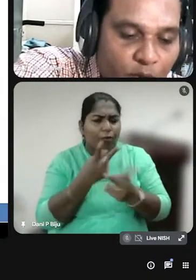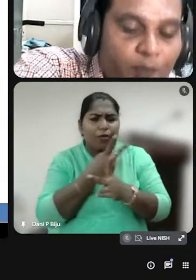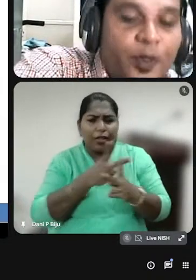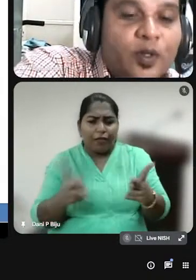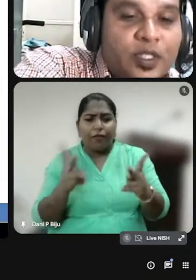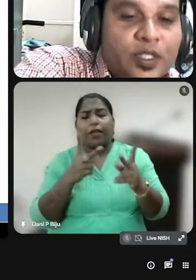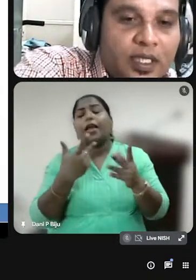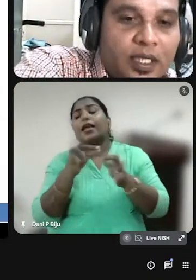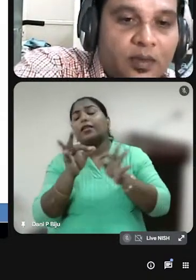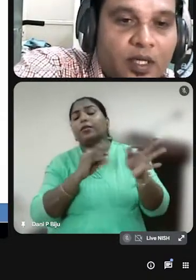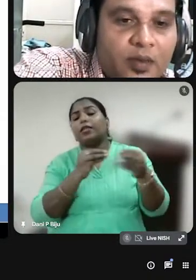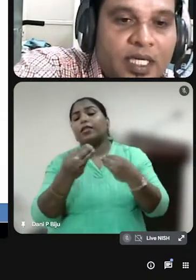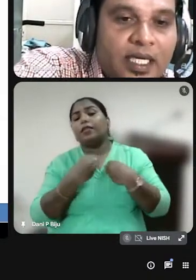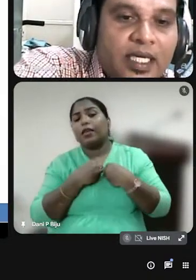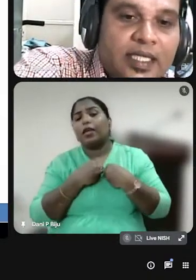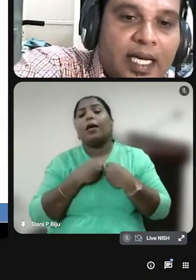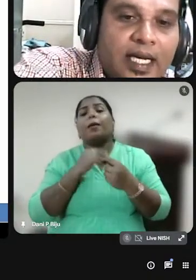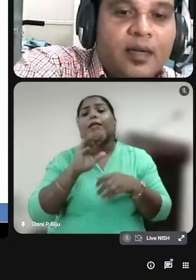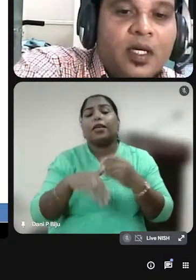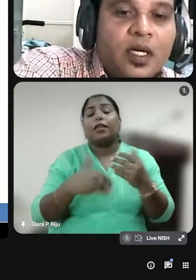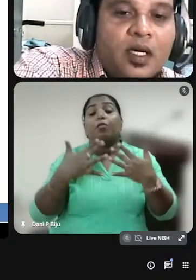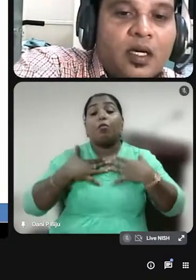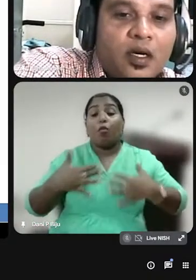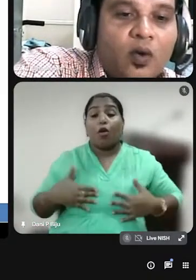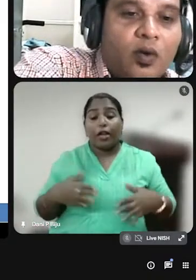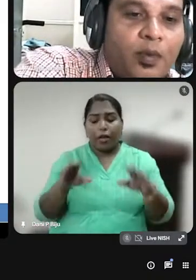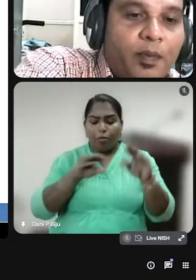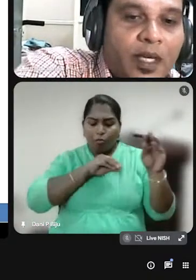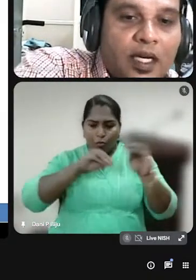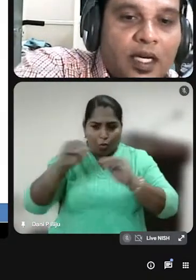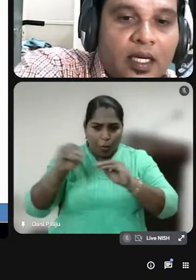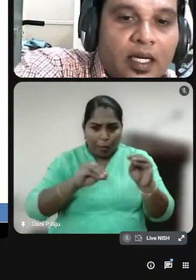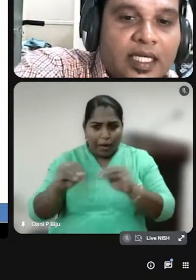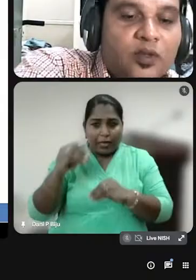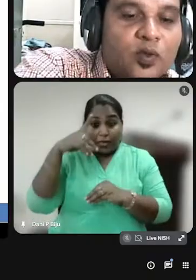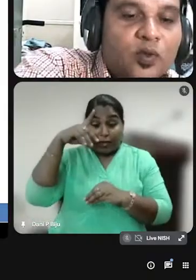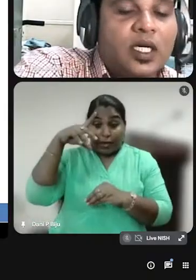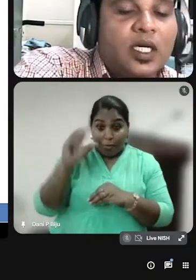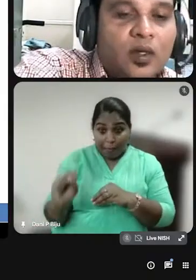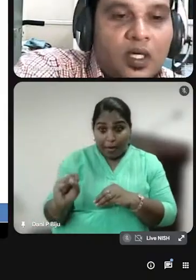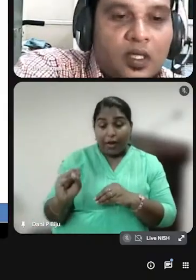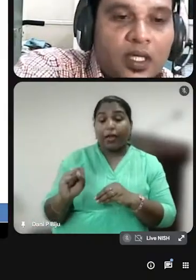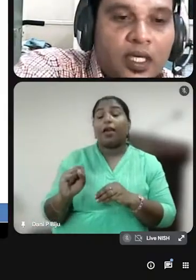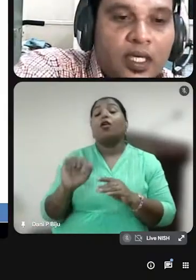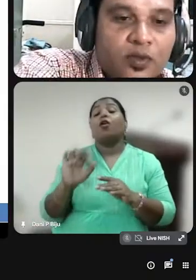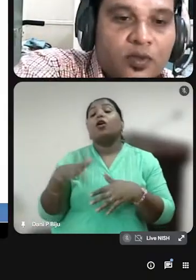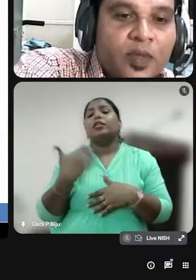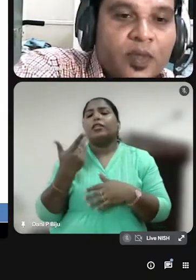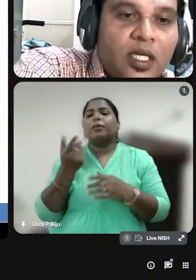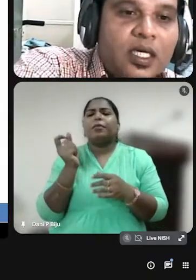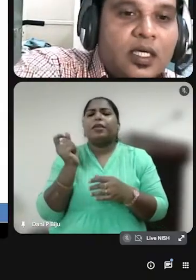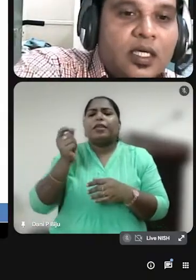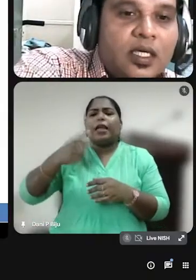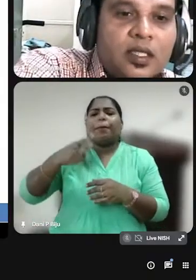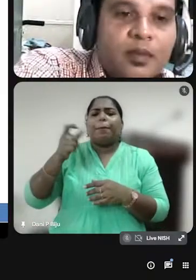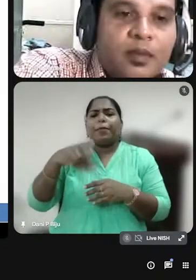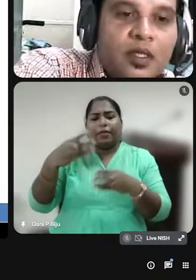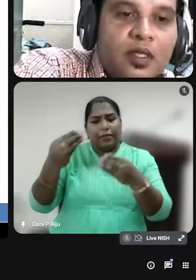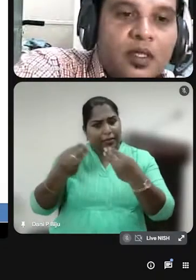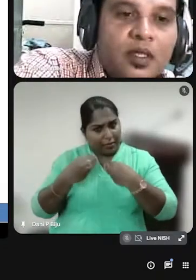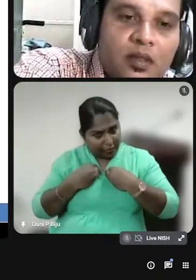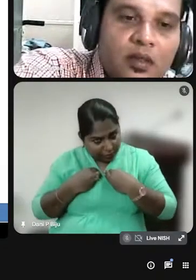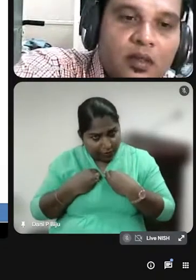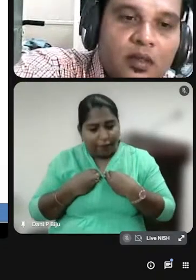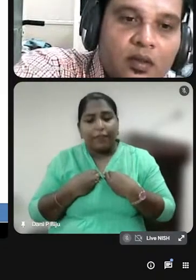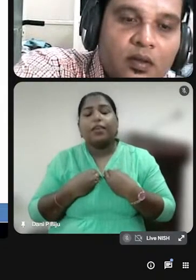ഈ പ്രോപ്രിയോസെപ്ഷൻ എന്ന് പറയും, ശരീര ചലനം ഓർമ്മിപ്പിക്കാൻ അല്ലെങ്കിൽ ചില സൂചനകൾ കൊടുക്കുന്നതിനെ കുറിച്ച്. ഇതാണ് നമ്മൾ